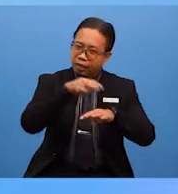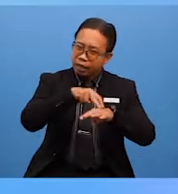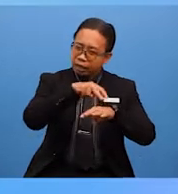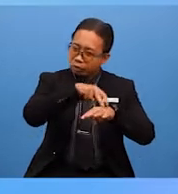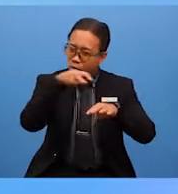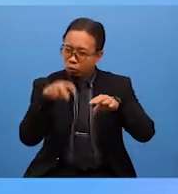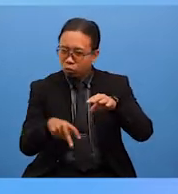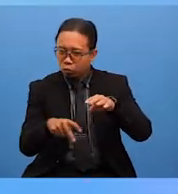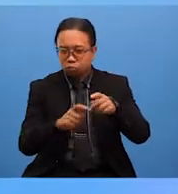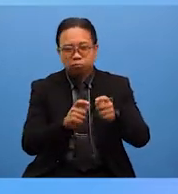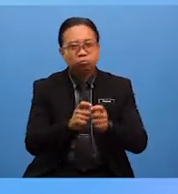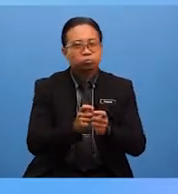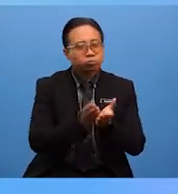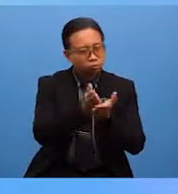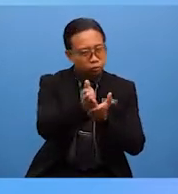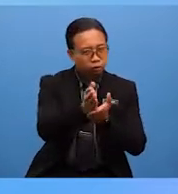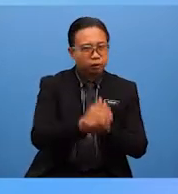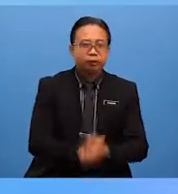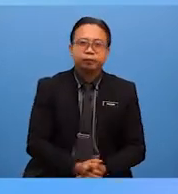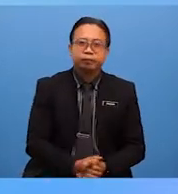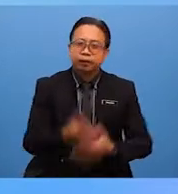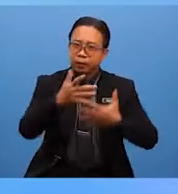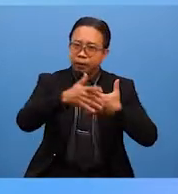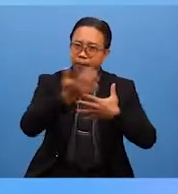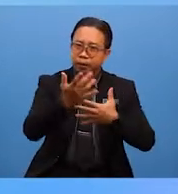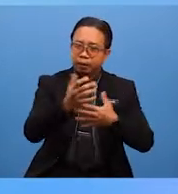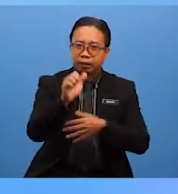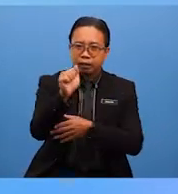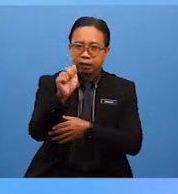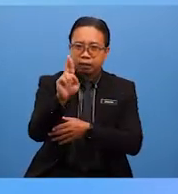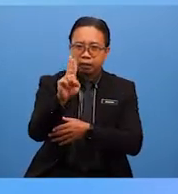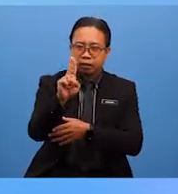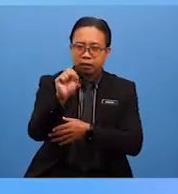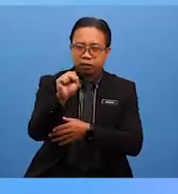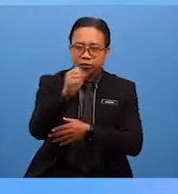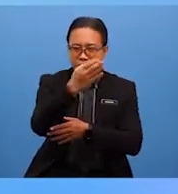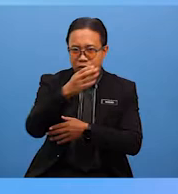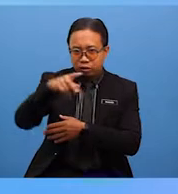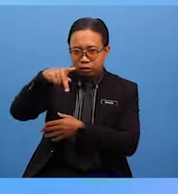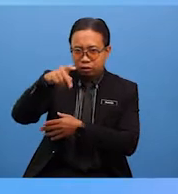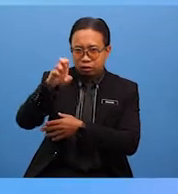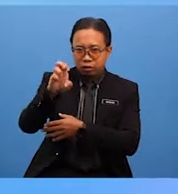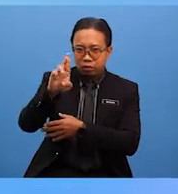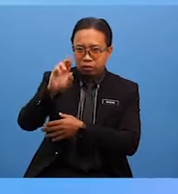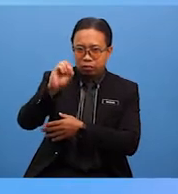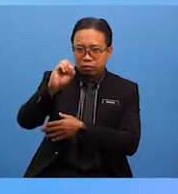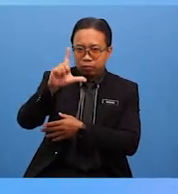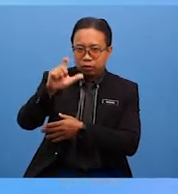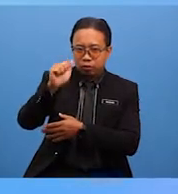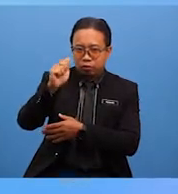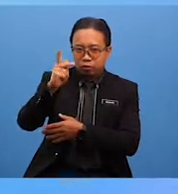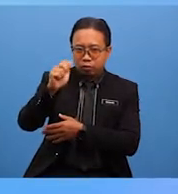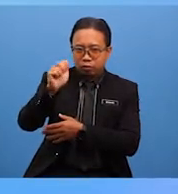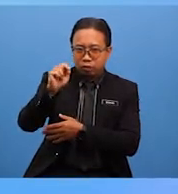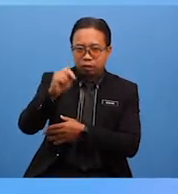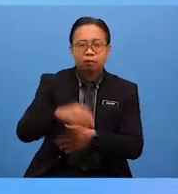berterusan ini dikenali sebagai arus perorangan ingat benda